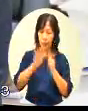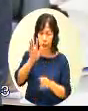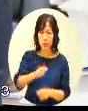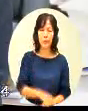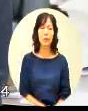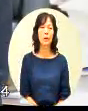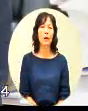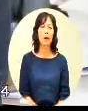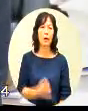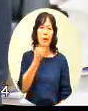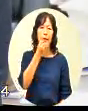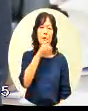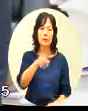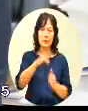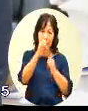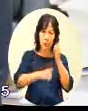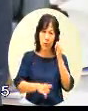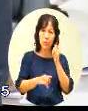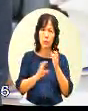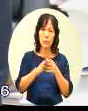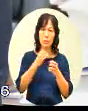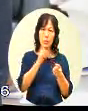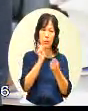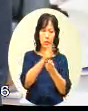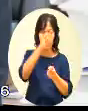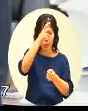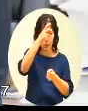来这个故事是我跟